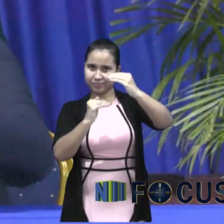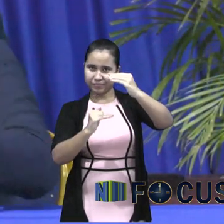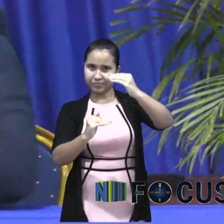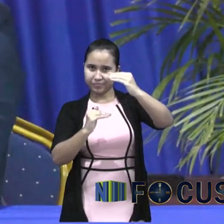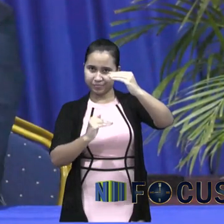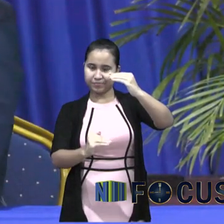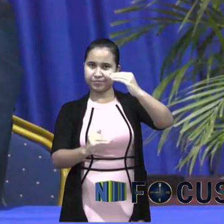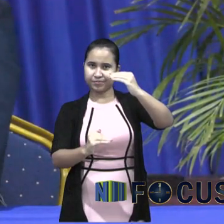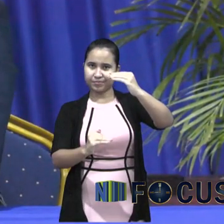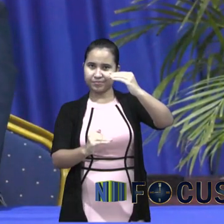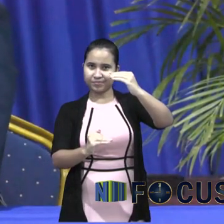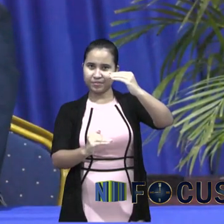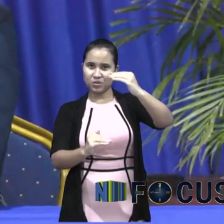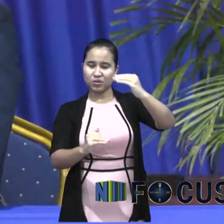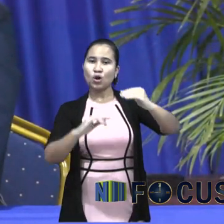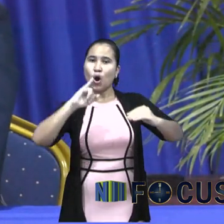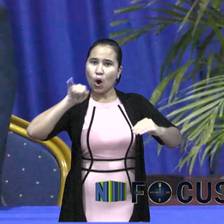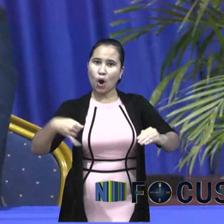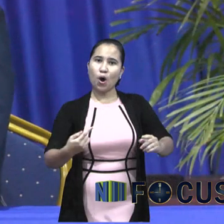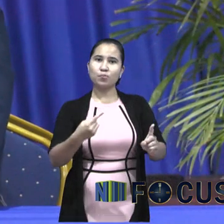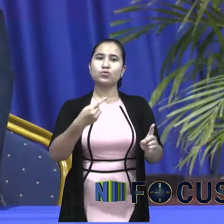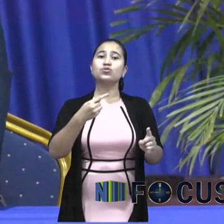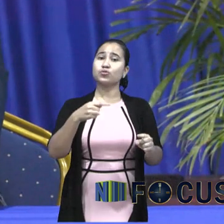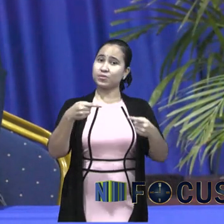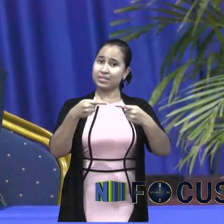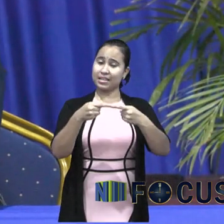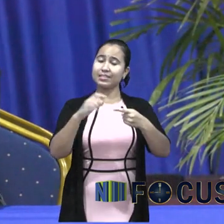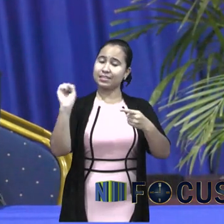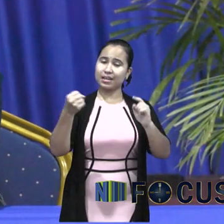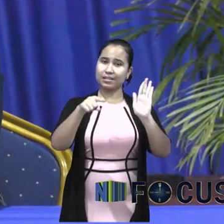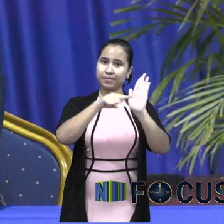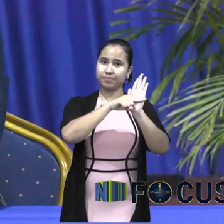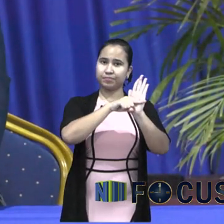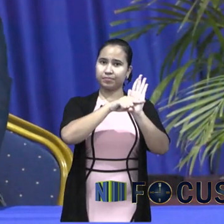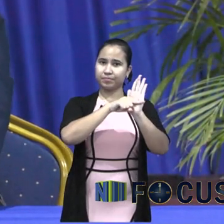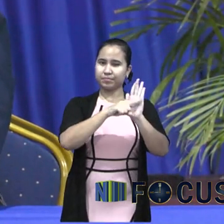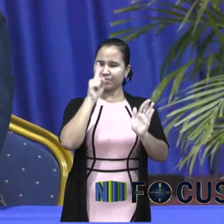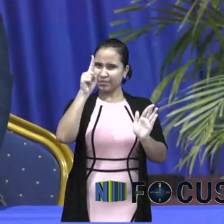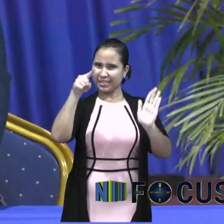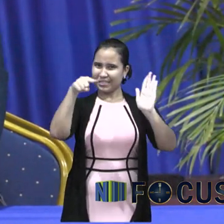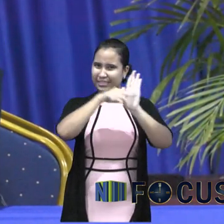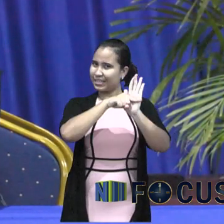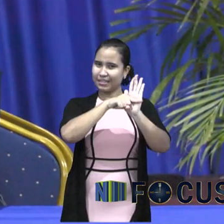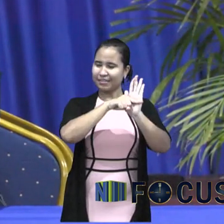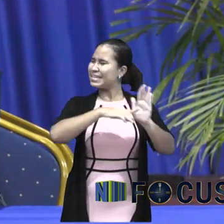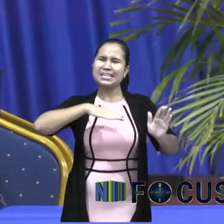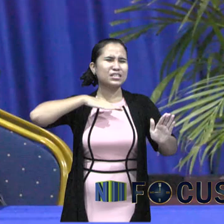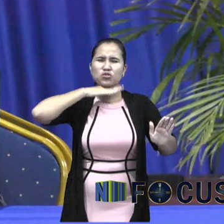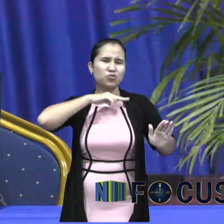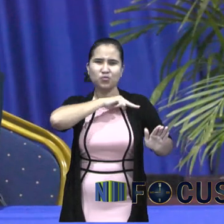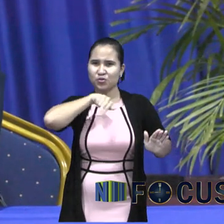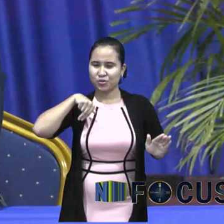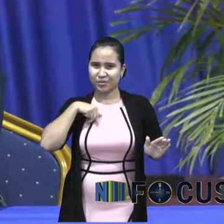het dropt, wanneer we het weer testen, gaat het negatief kunnen tonen. Maar één negatieve test is niet genoeg voor ons